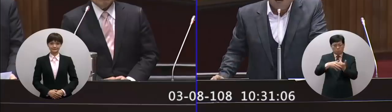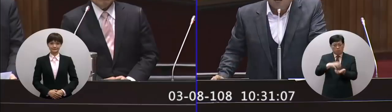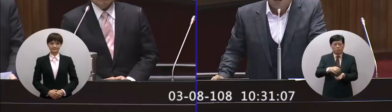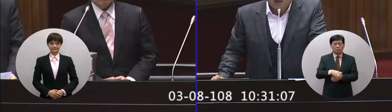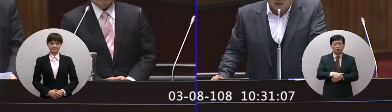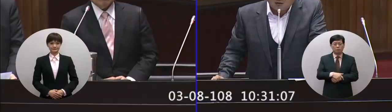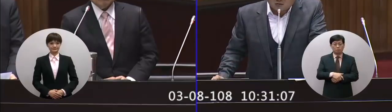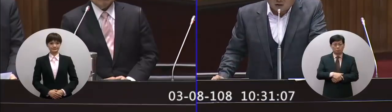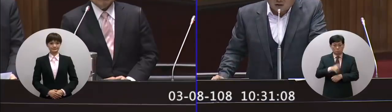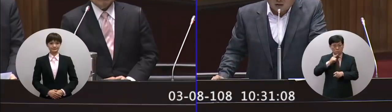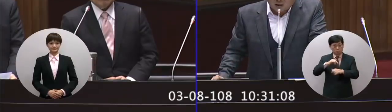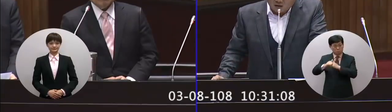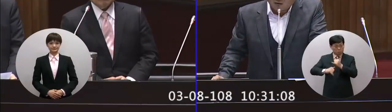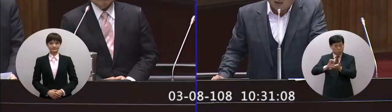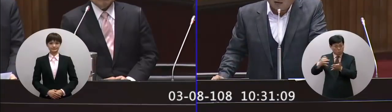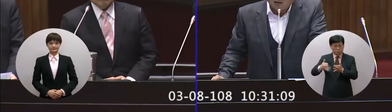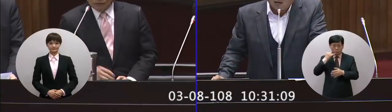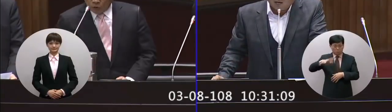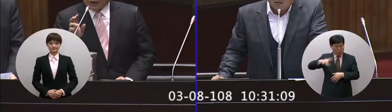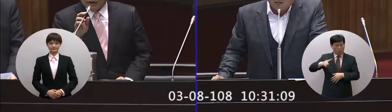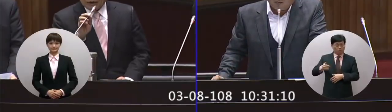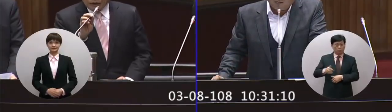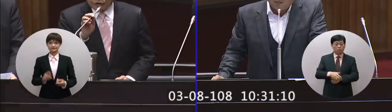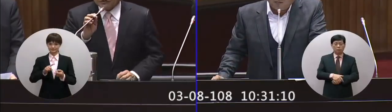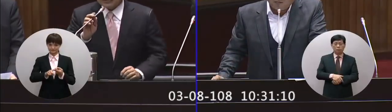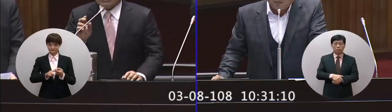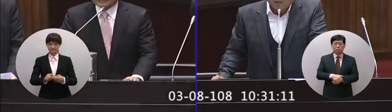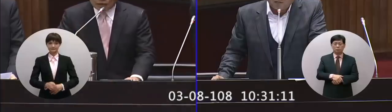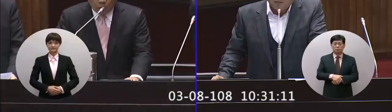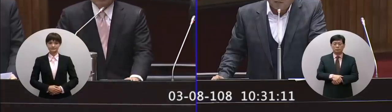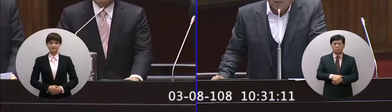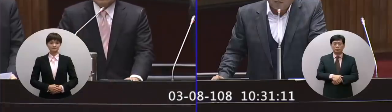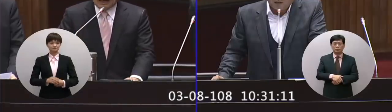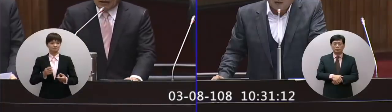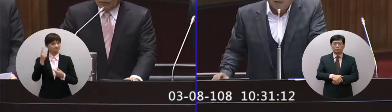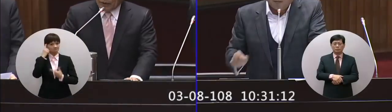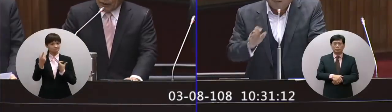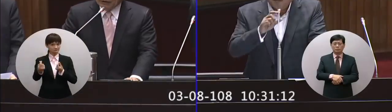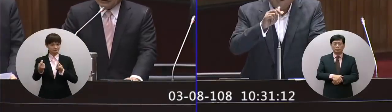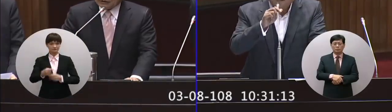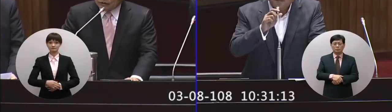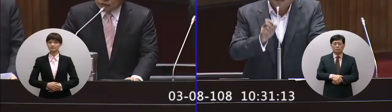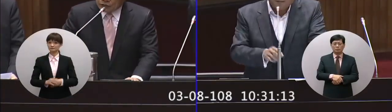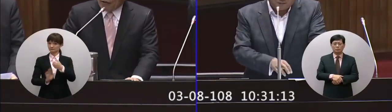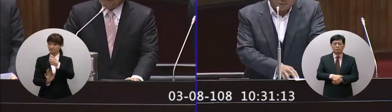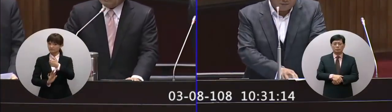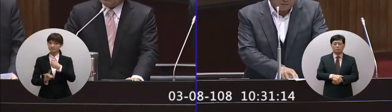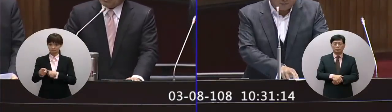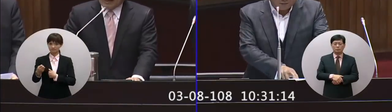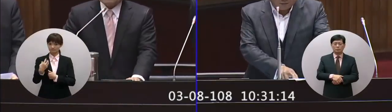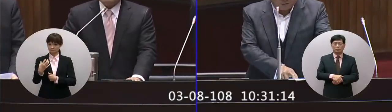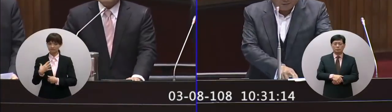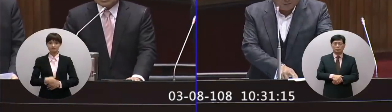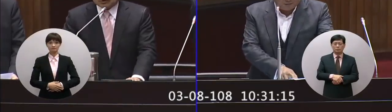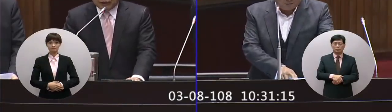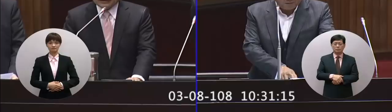证民生用水可以优先？ 对，一定是要这样做。那委员指教，